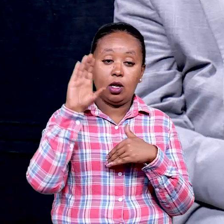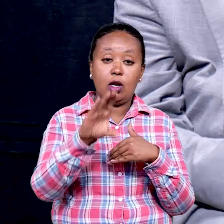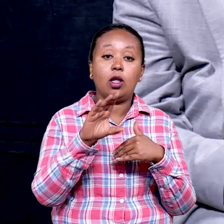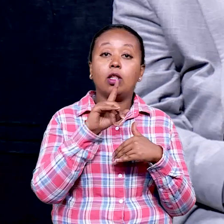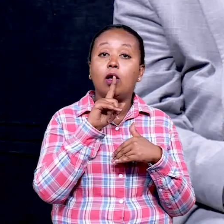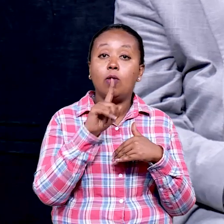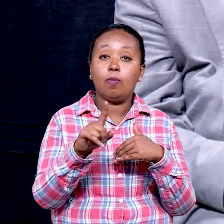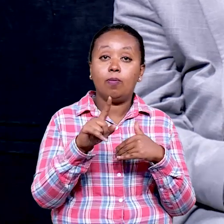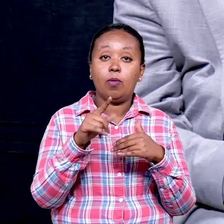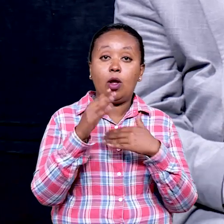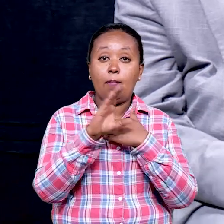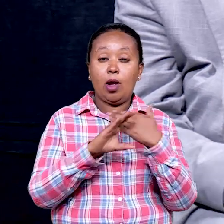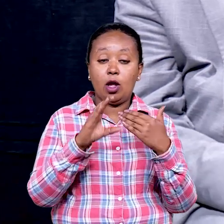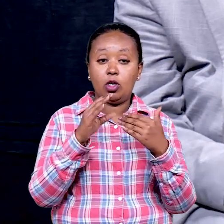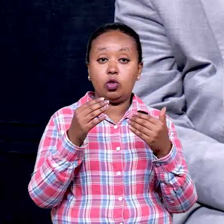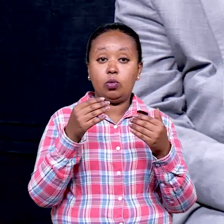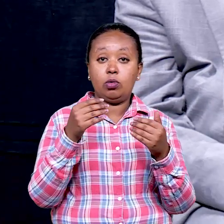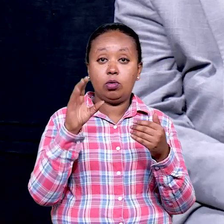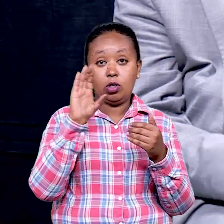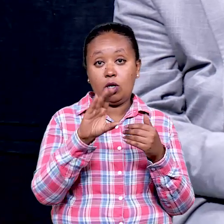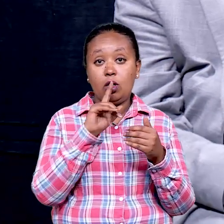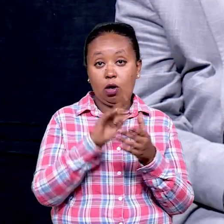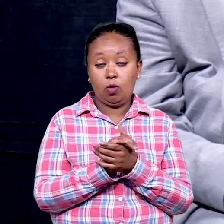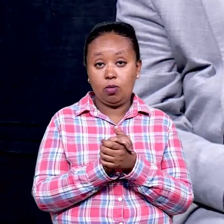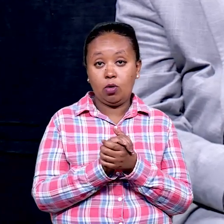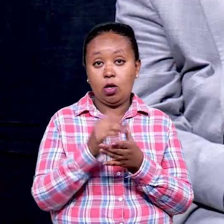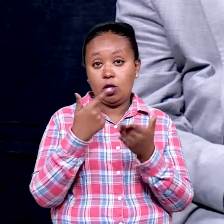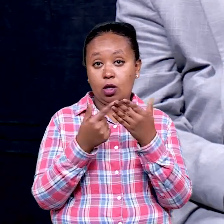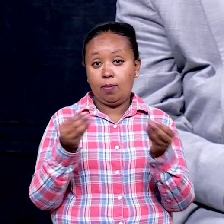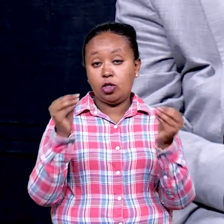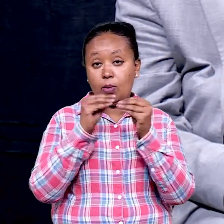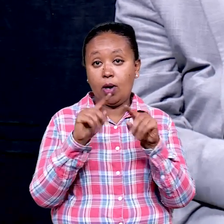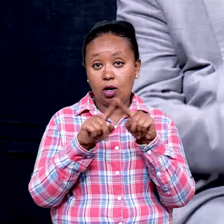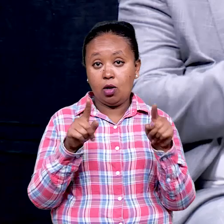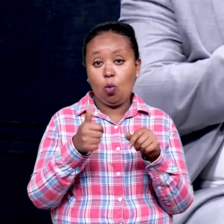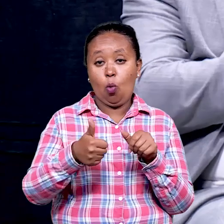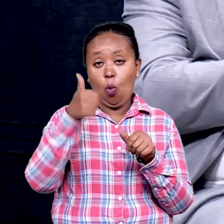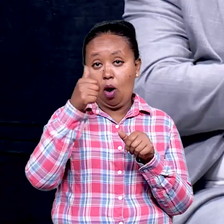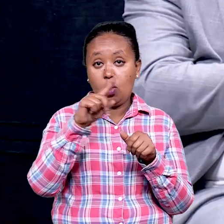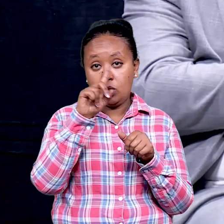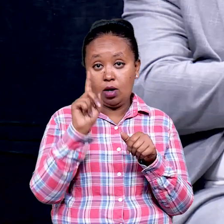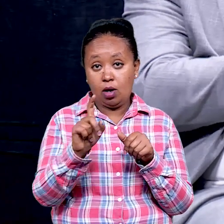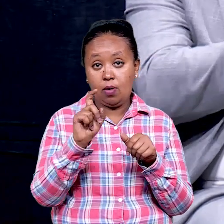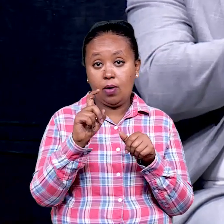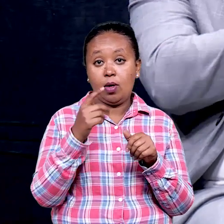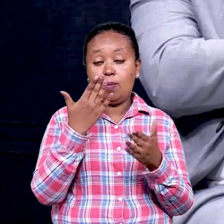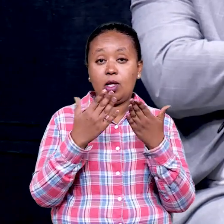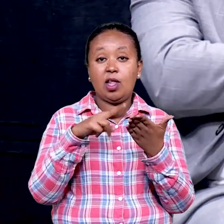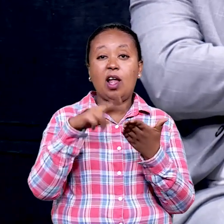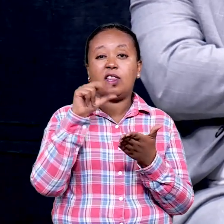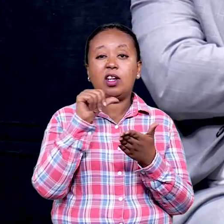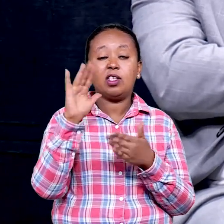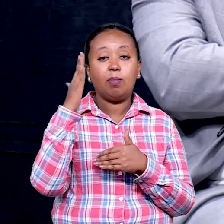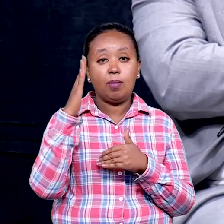መገዛትም ግዴታ ነው። በአገሪቱ ወጣቻቸው ህጎች መገዛት ግዴታ ነው። ከዛ በተጨማሪ ግን በዋናው ጥያቄ እና